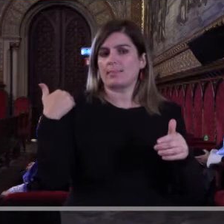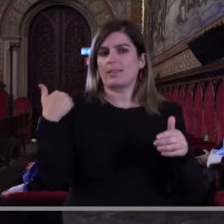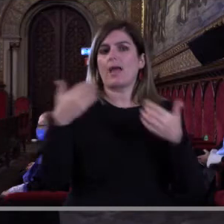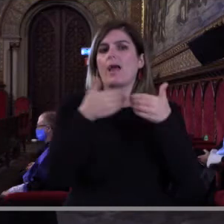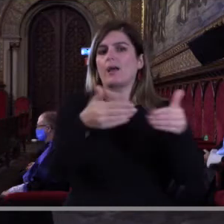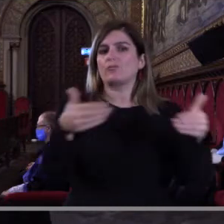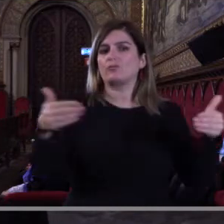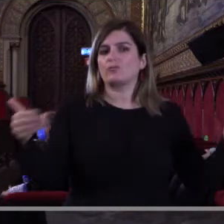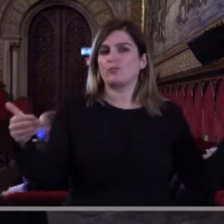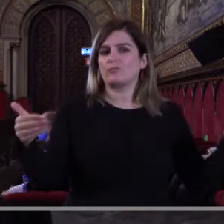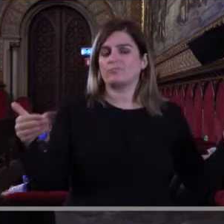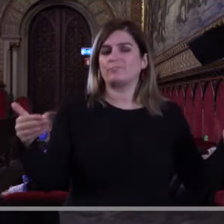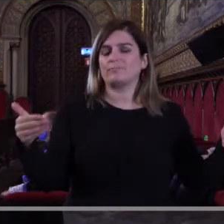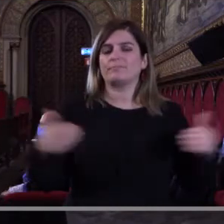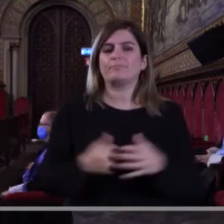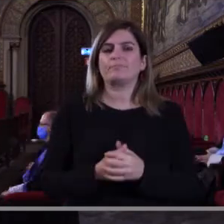Margarit, 100 anys.